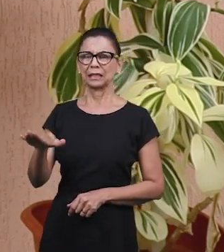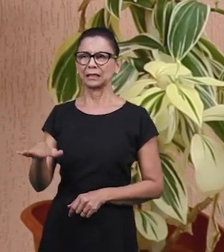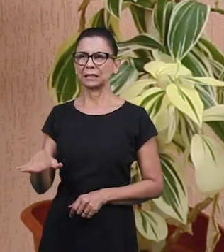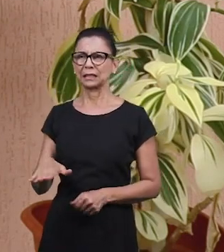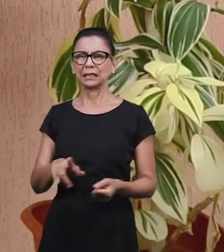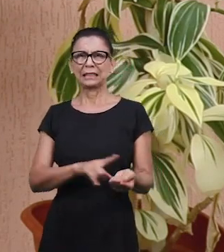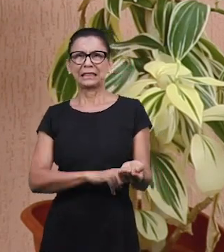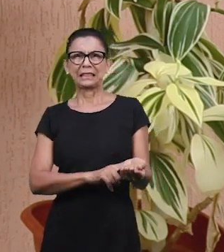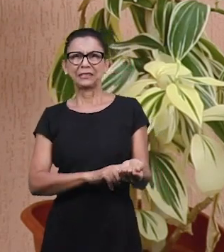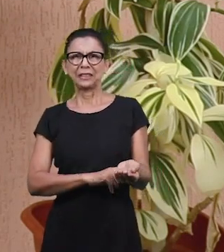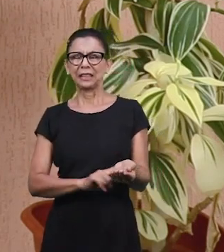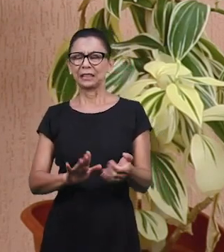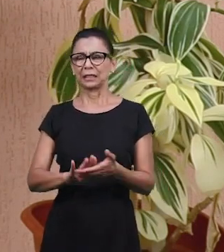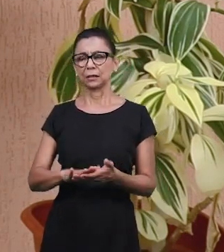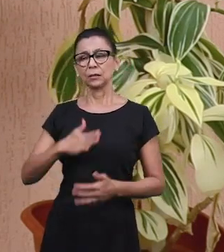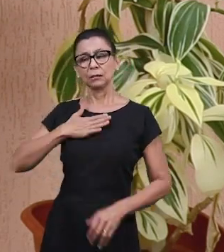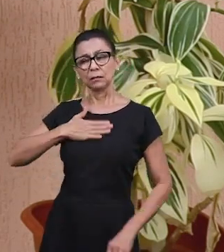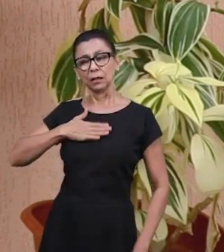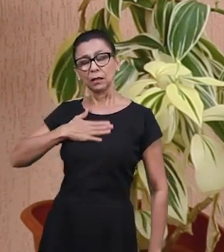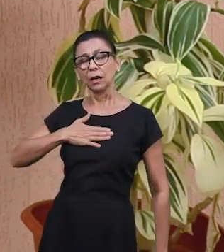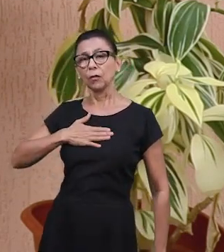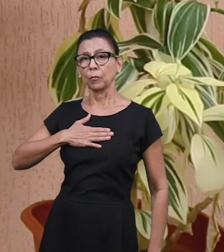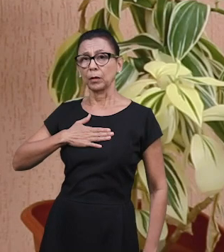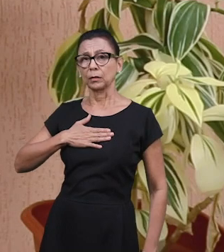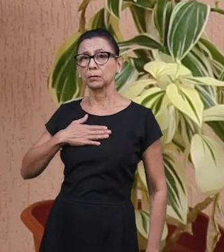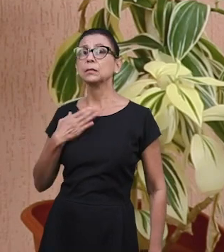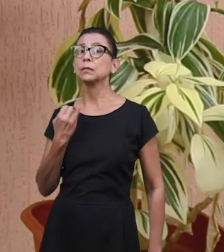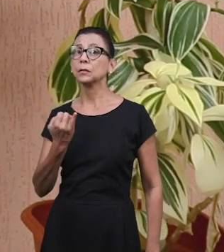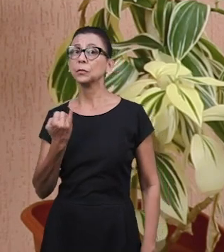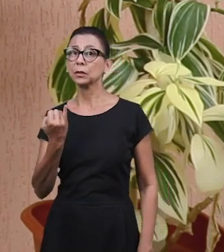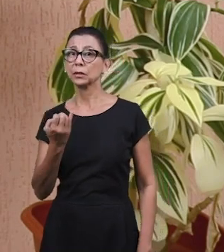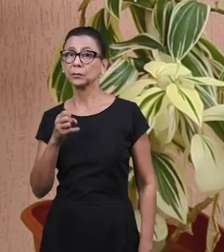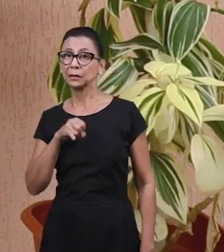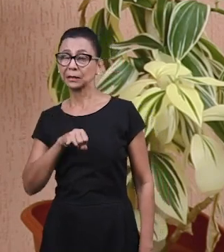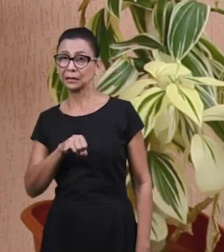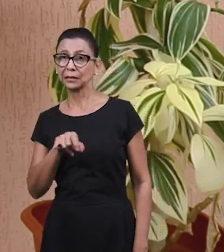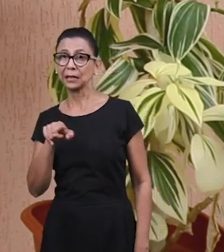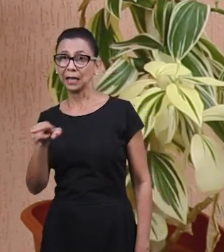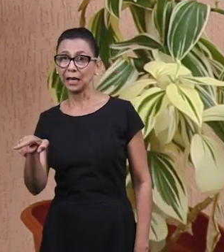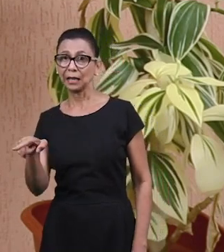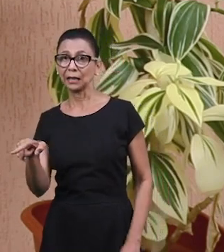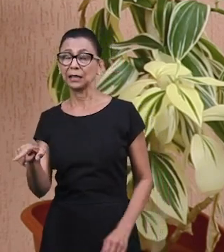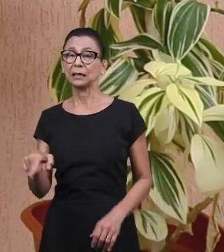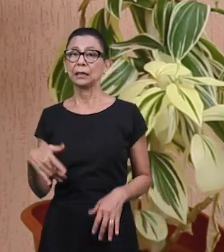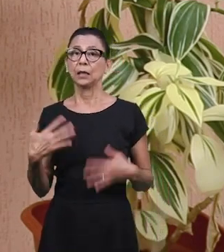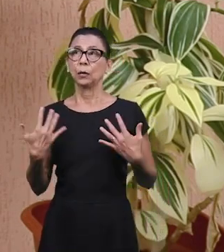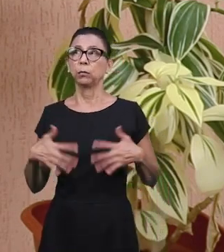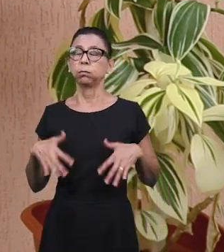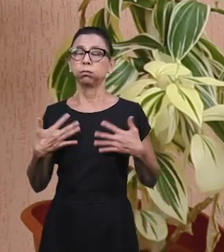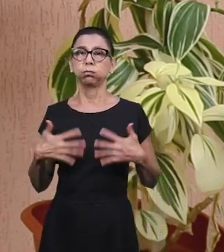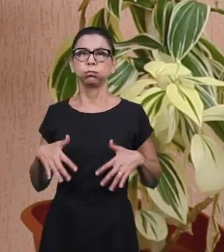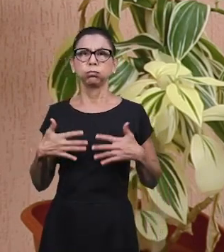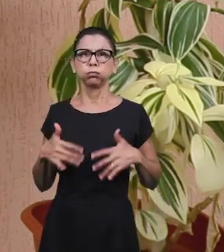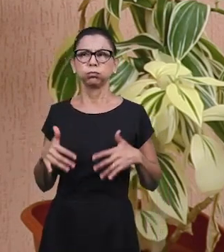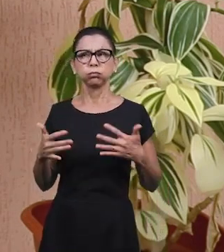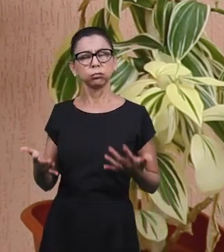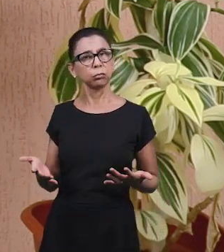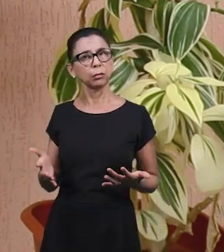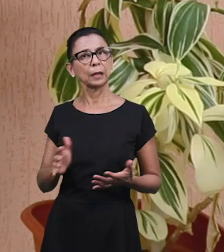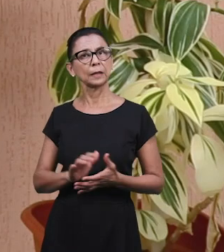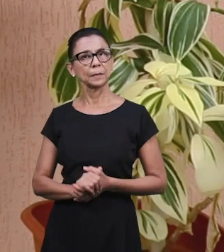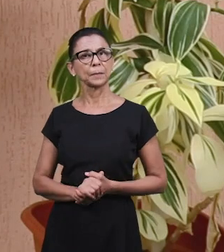agitée, elle est apathique. Et ça, c'est important, parce que si l'enfant est très agité, donc